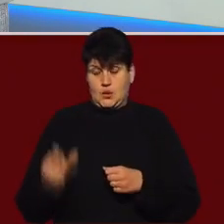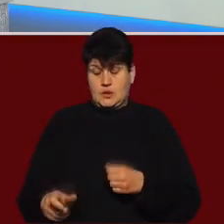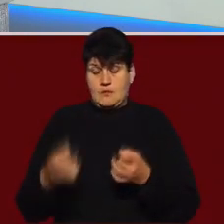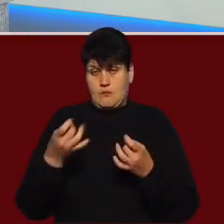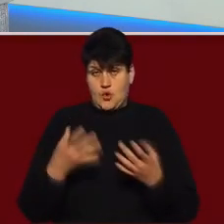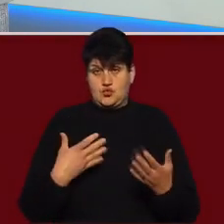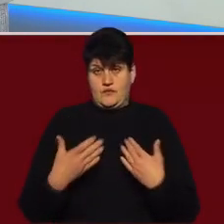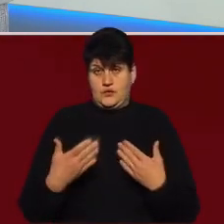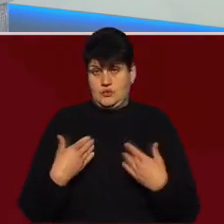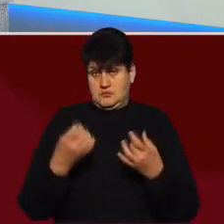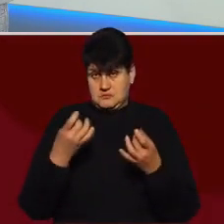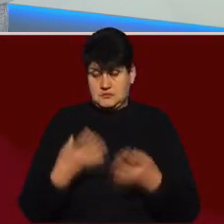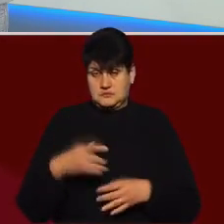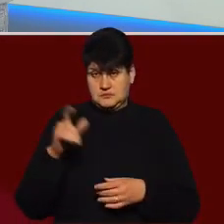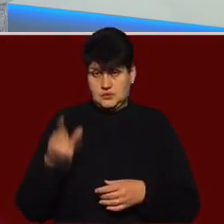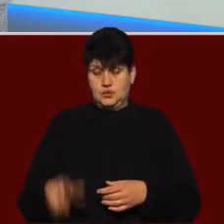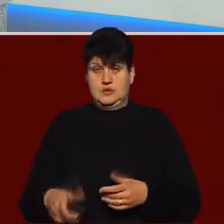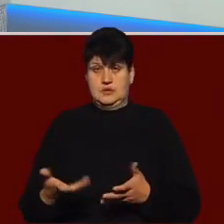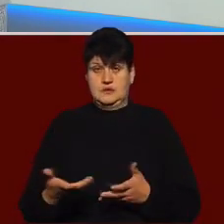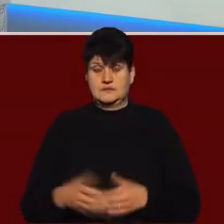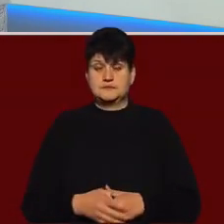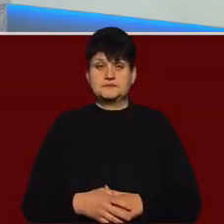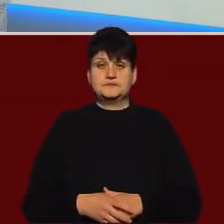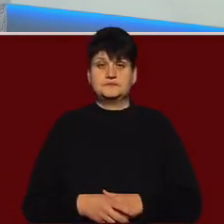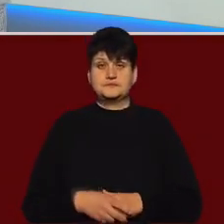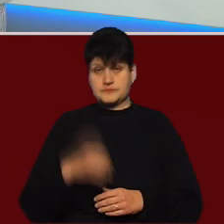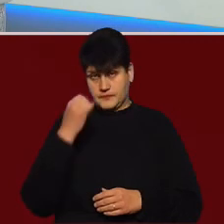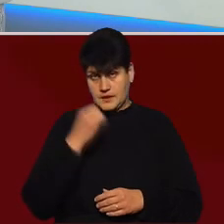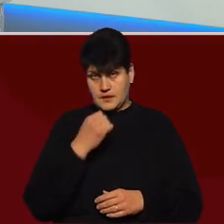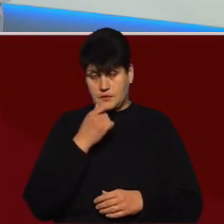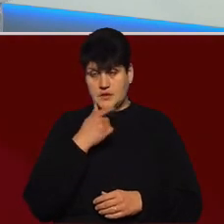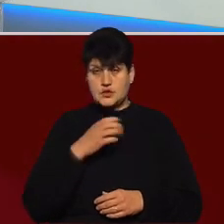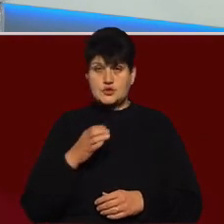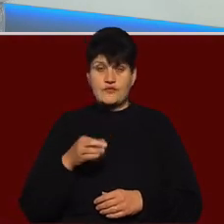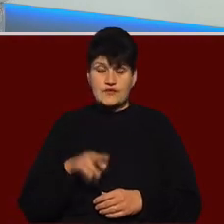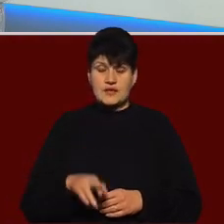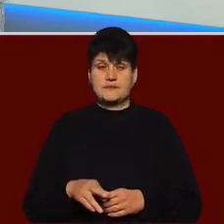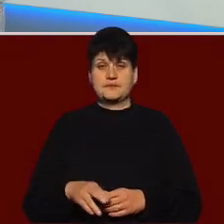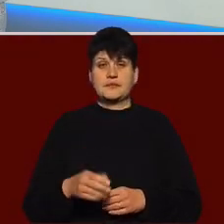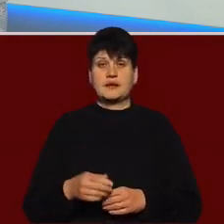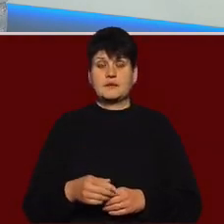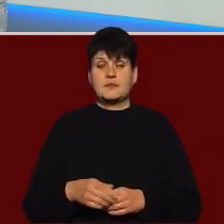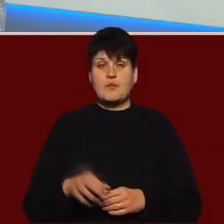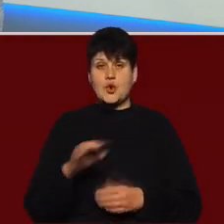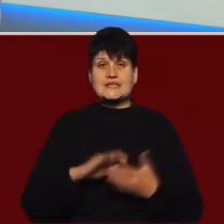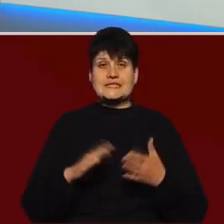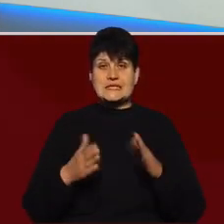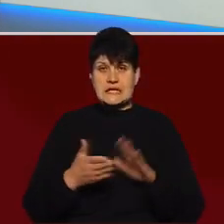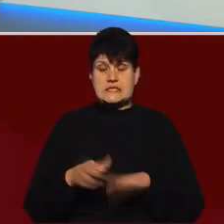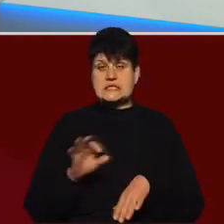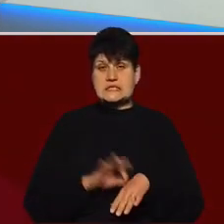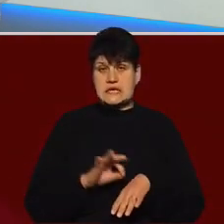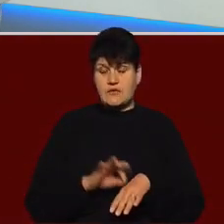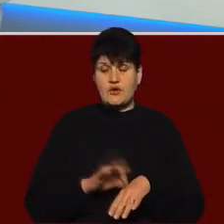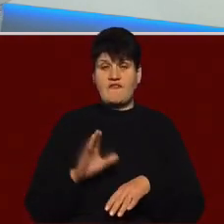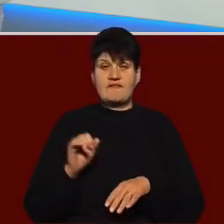до звичайної людини у суспільстві. Дякую, пані Софія, за відповіді. Дякую. Я нагадаю, що про ситуацію із захворюваністю на ВІЛ-СНІД